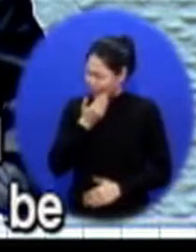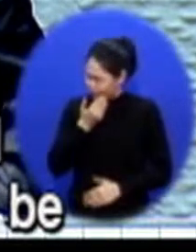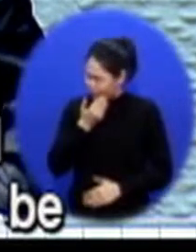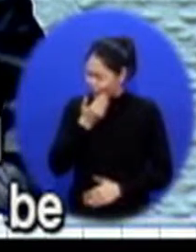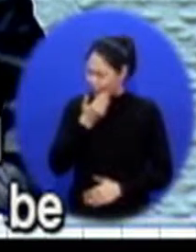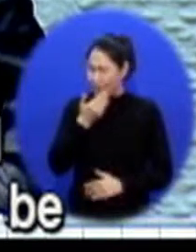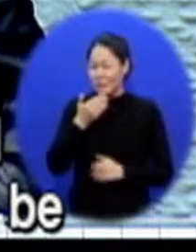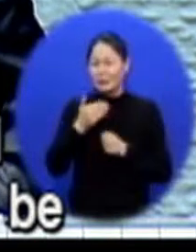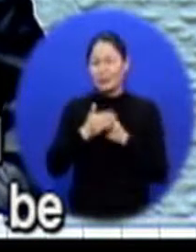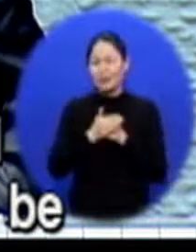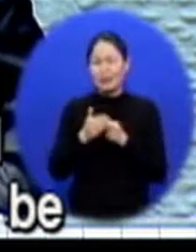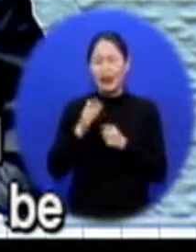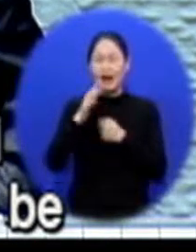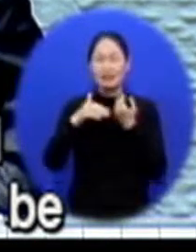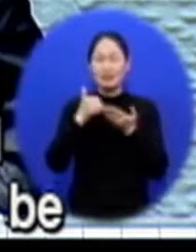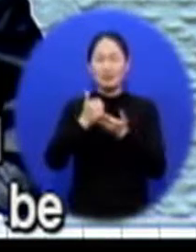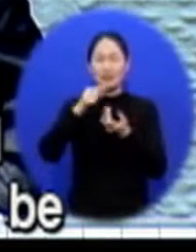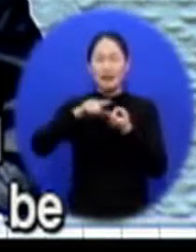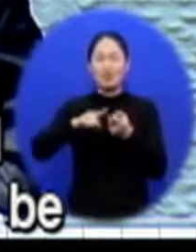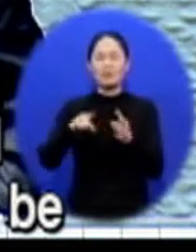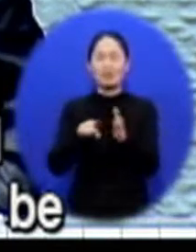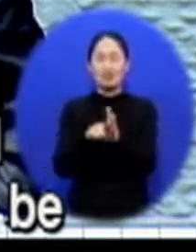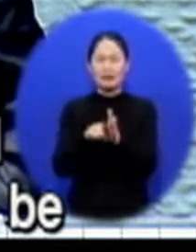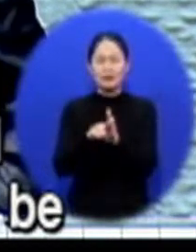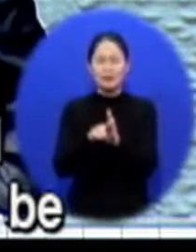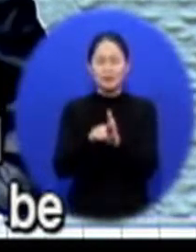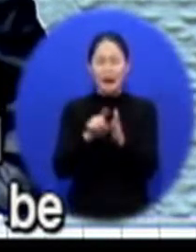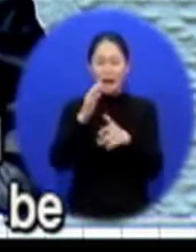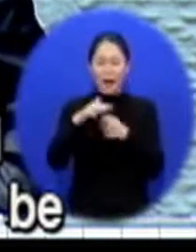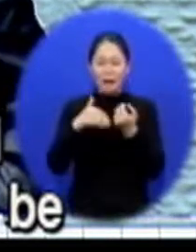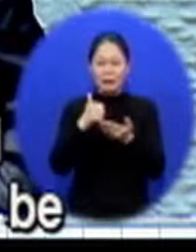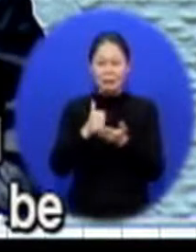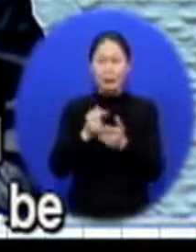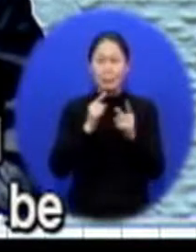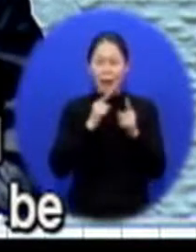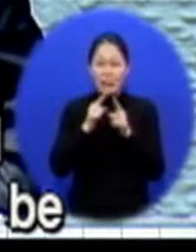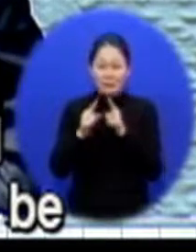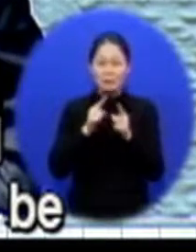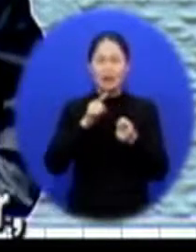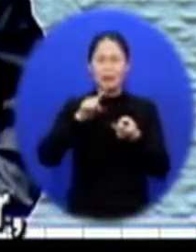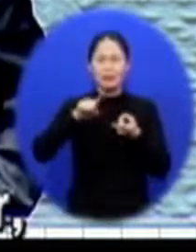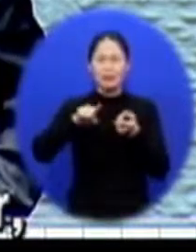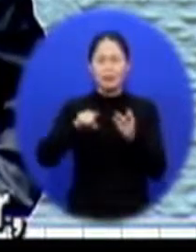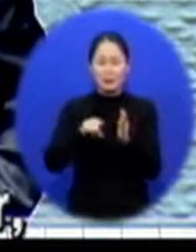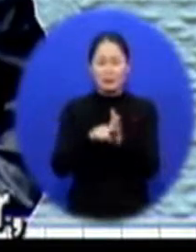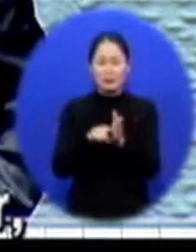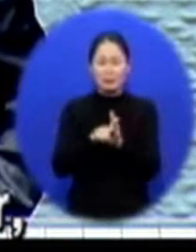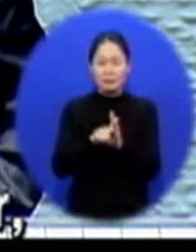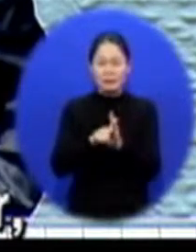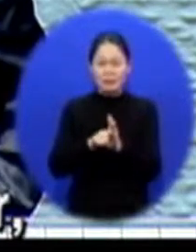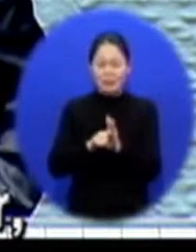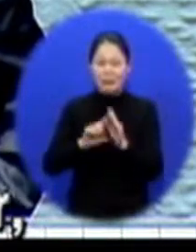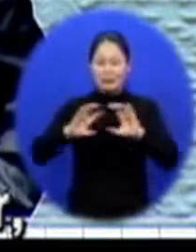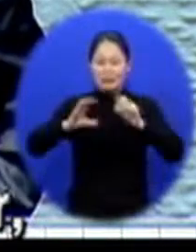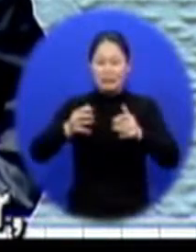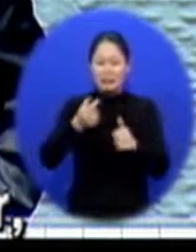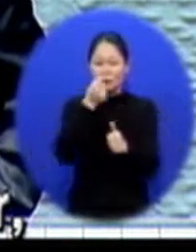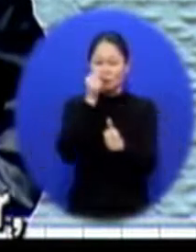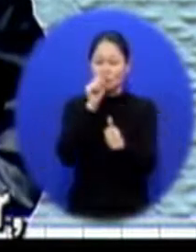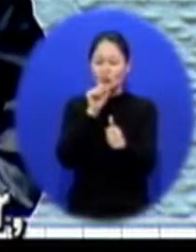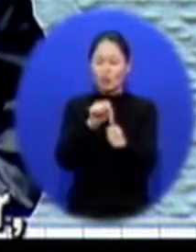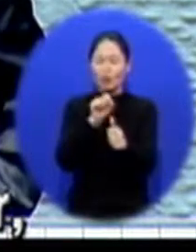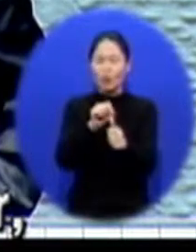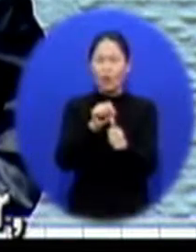하나님에 대한 믿음 하나님의 말씀에 대한 믿음 이 세상에서 조롱 받는 다는 것을